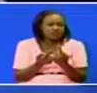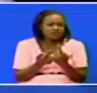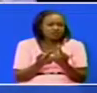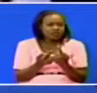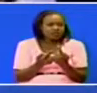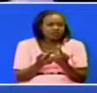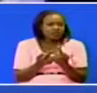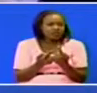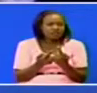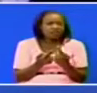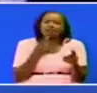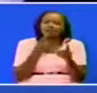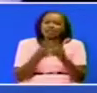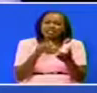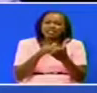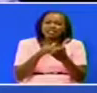hata tu kupatana.